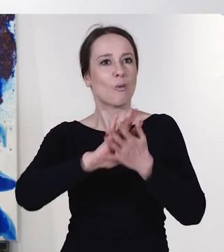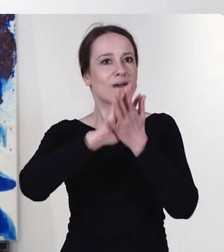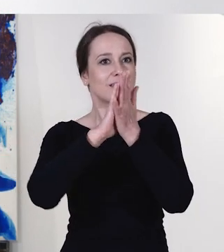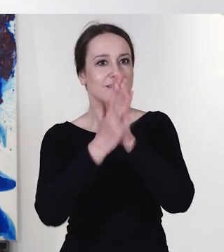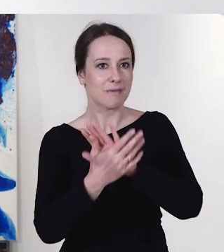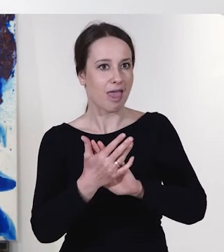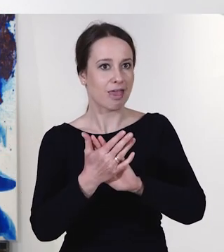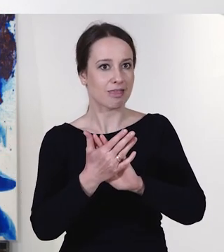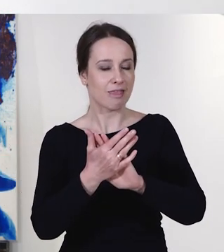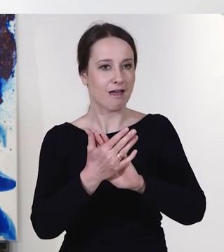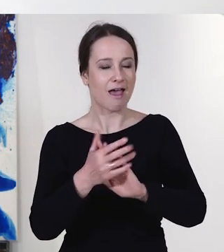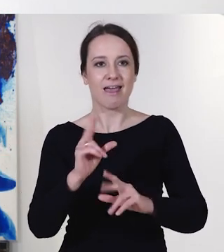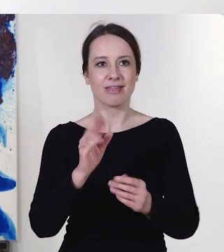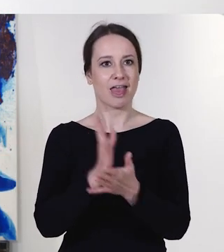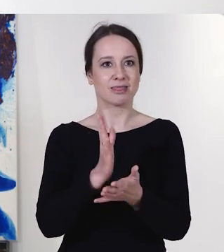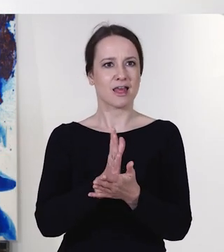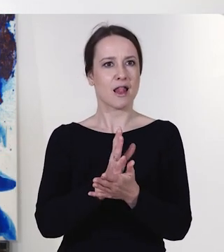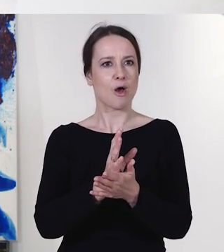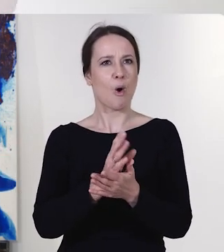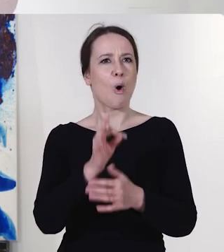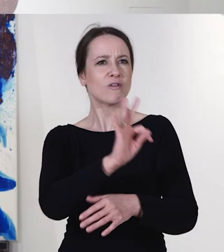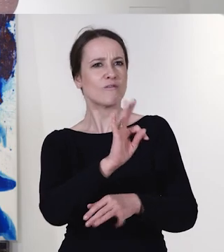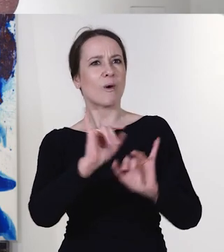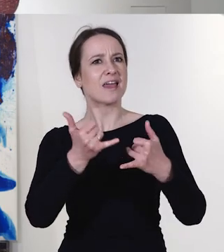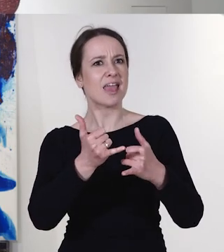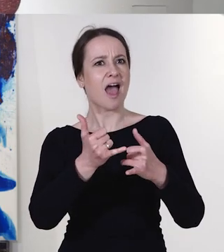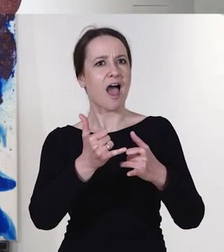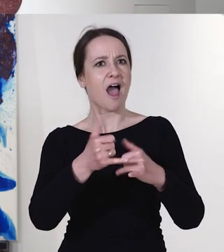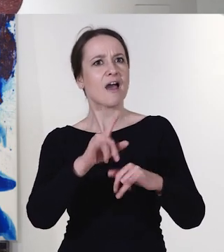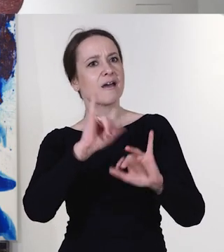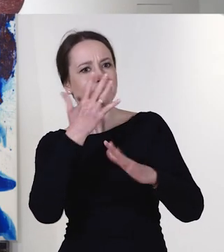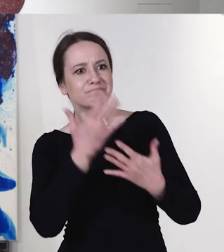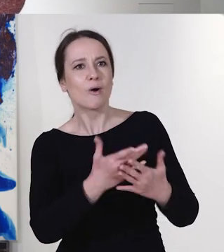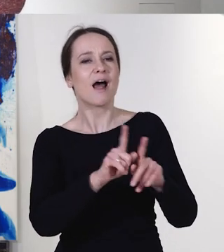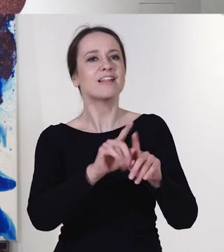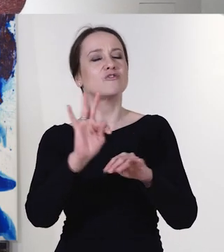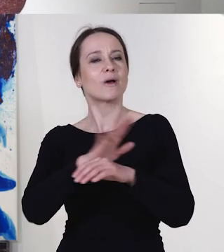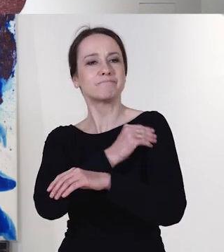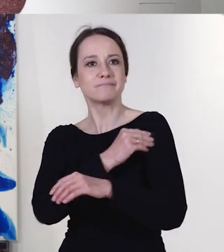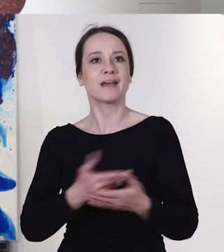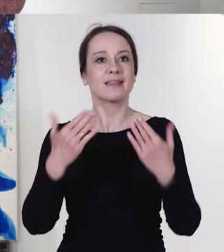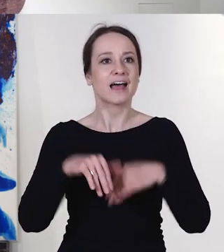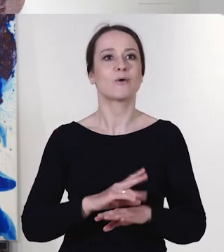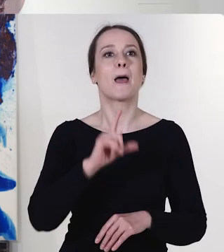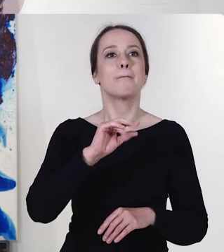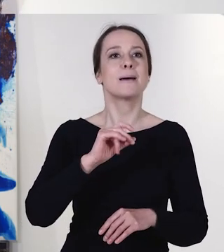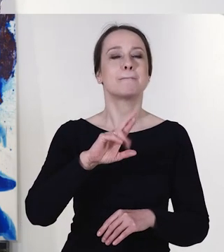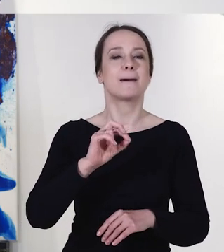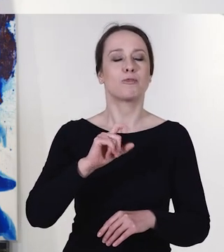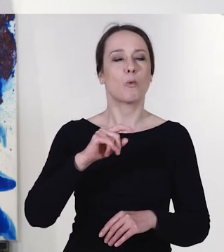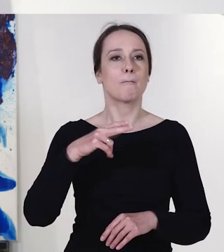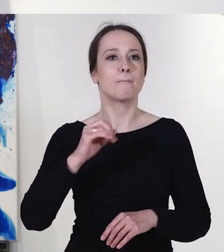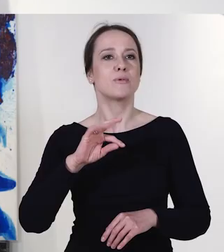ale i zmieniając swoją materię kolejne prace to są z cyklu perpetum która